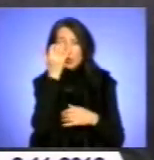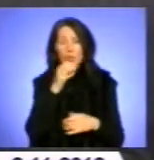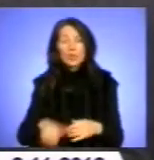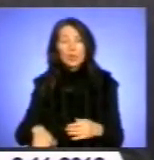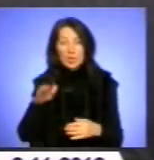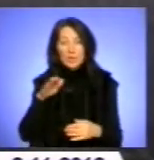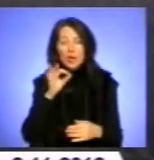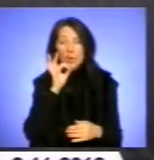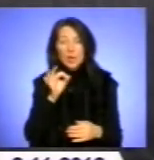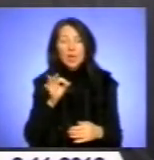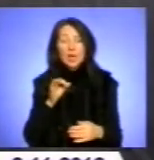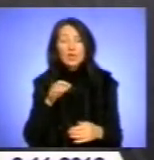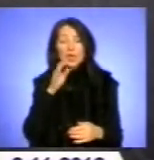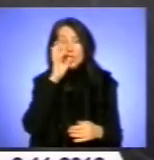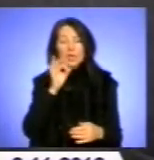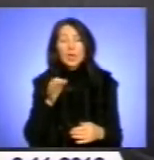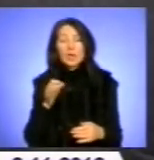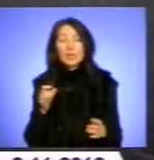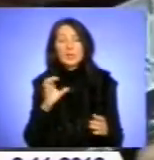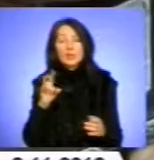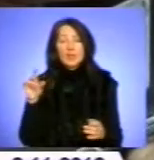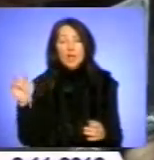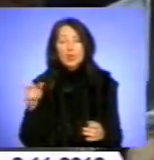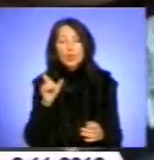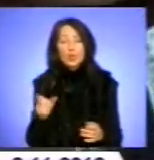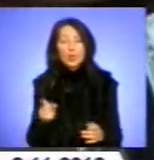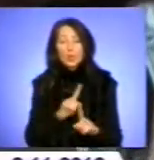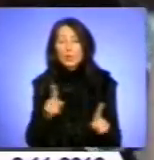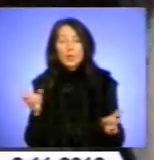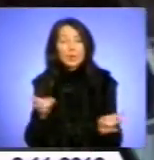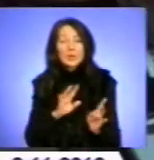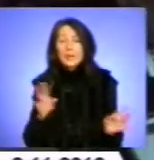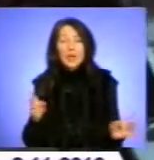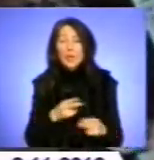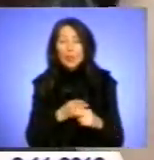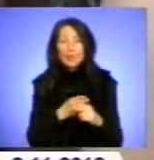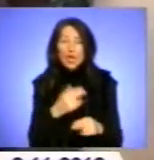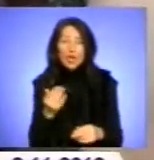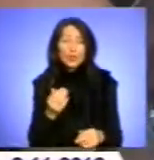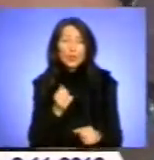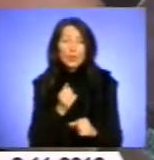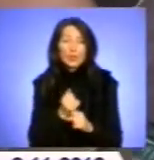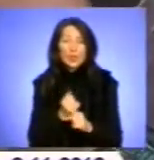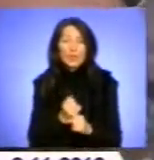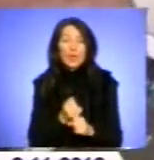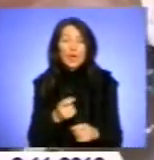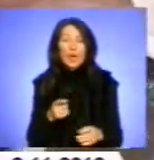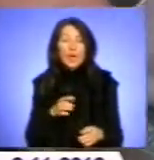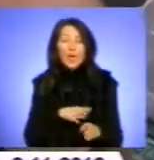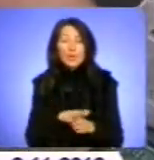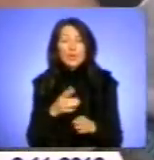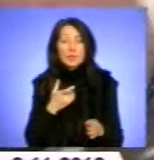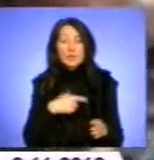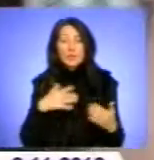молодий хлопець, статус людини з особливими потребами не перешкоджає йому реалізувати себе в житті. Сьогодні він успішний